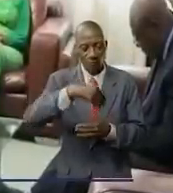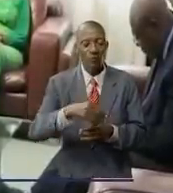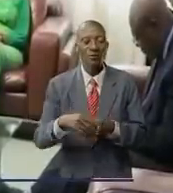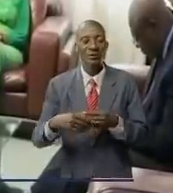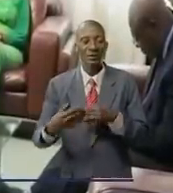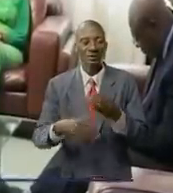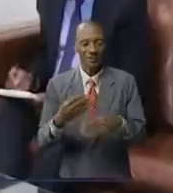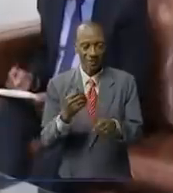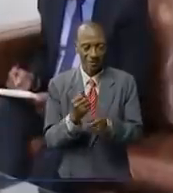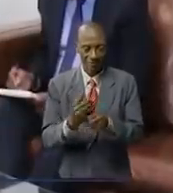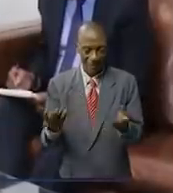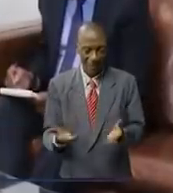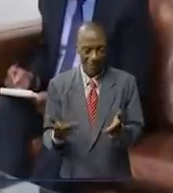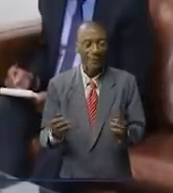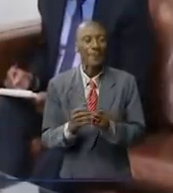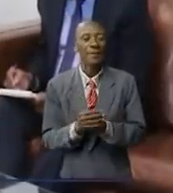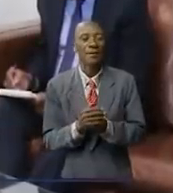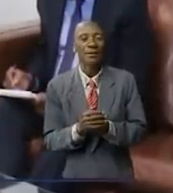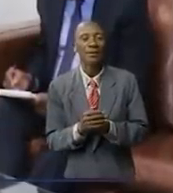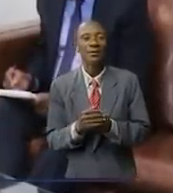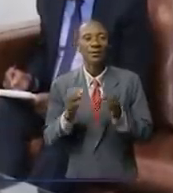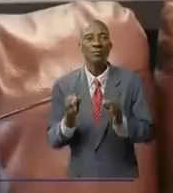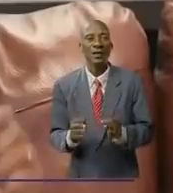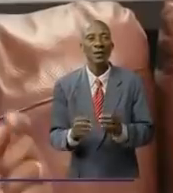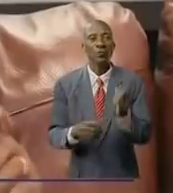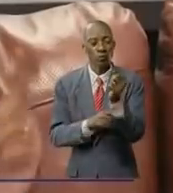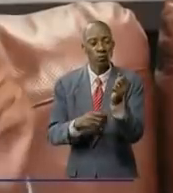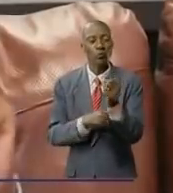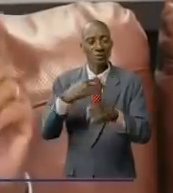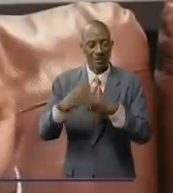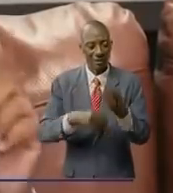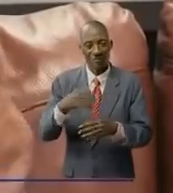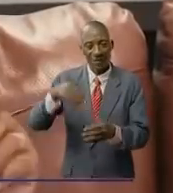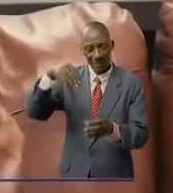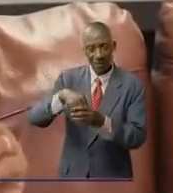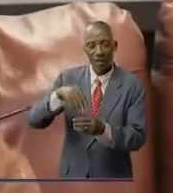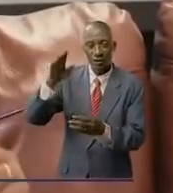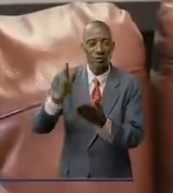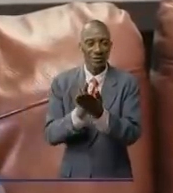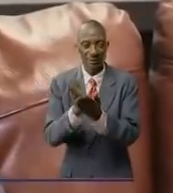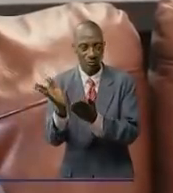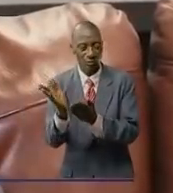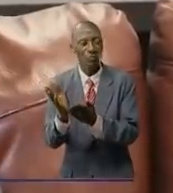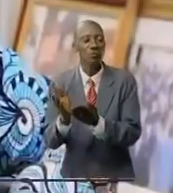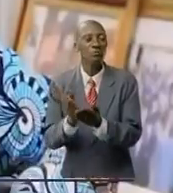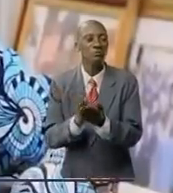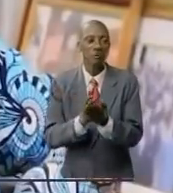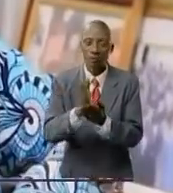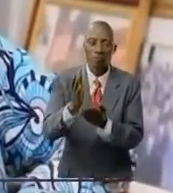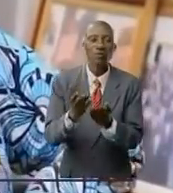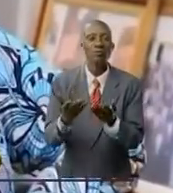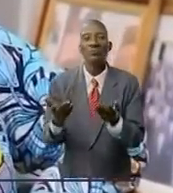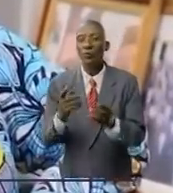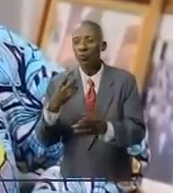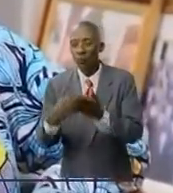des collectifs, chacun il travaille dans son domaine. Ça veut dire que celui qui travaille pour le bâtiment, il